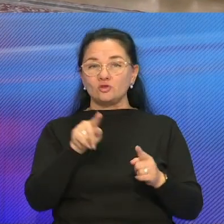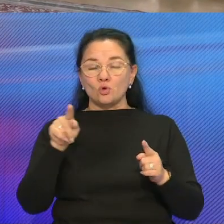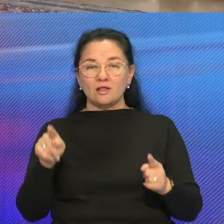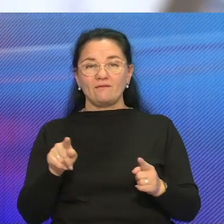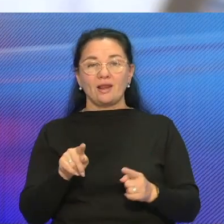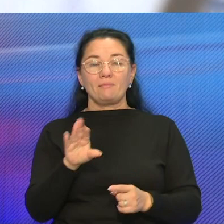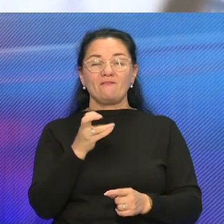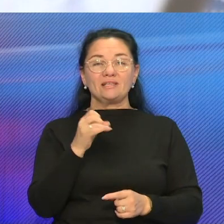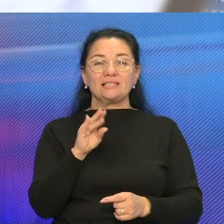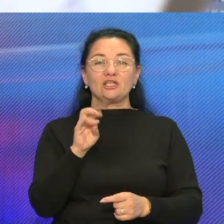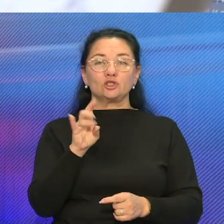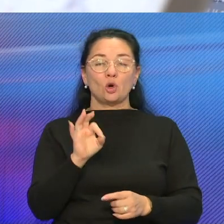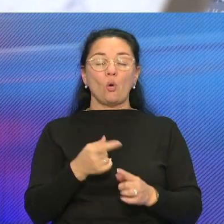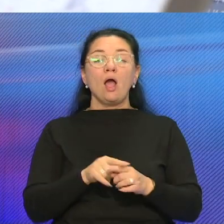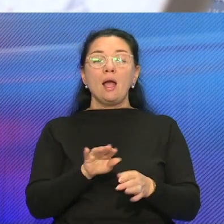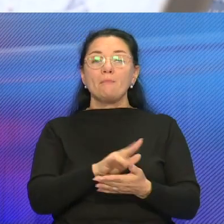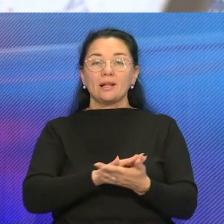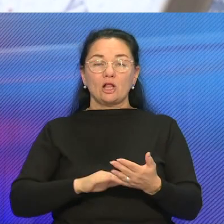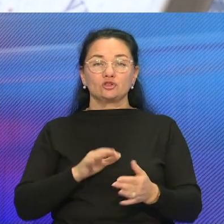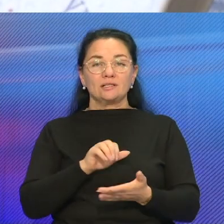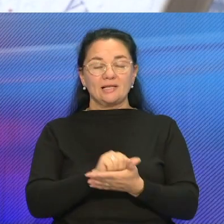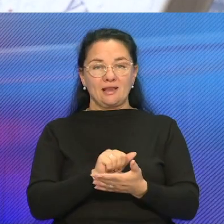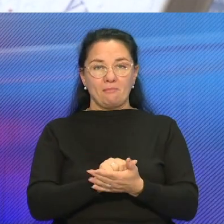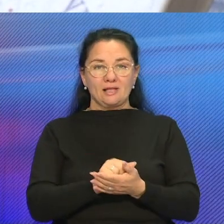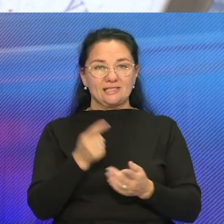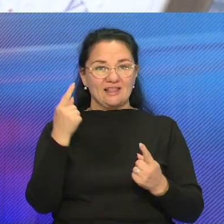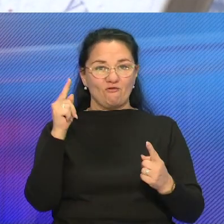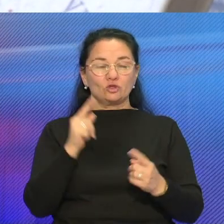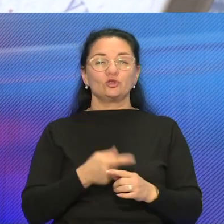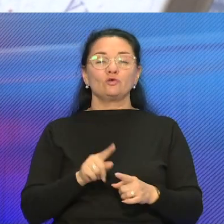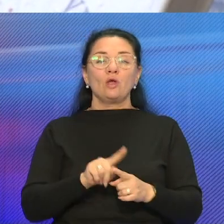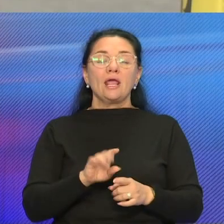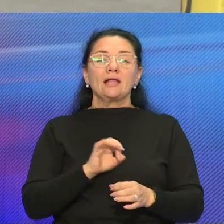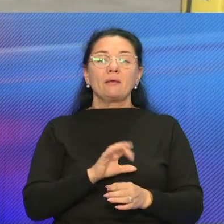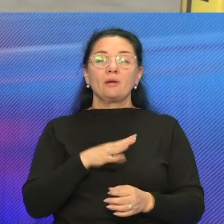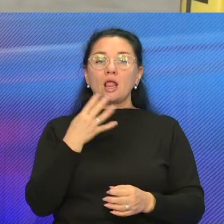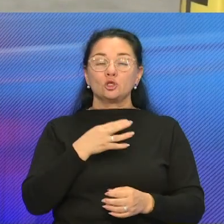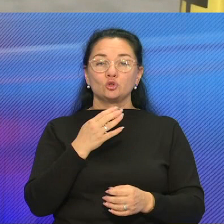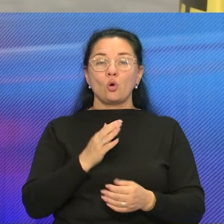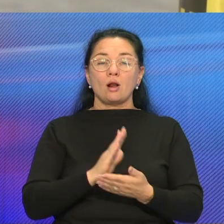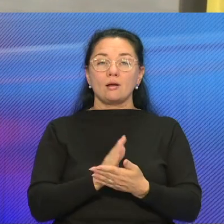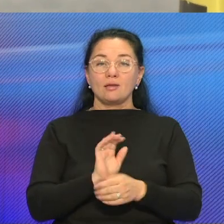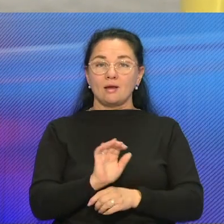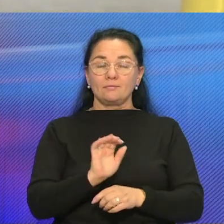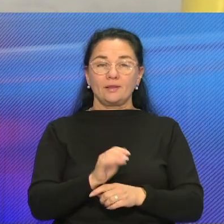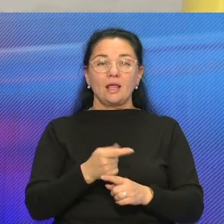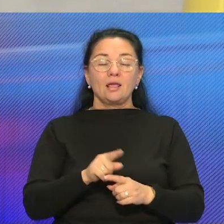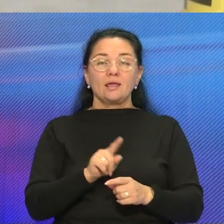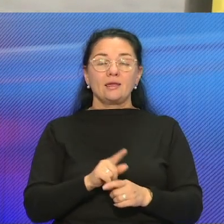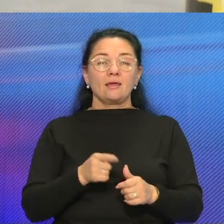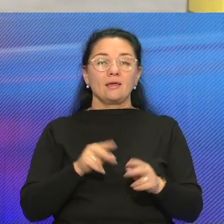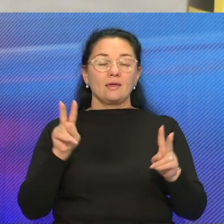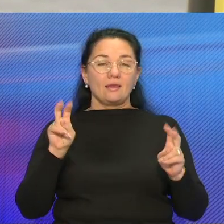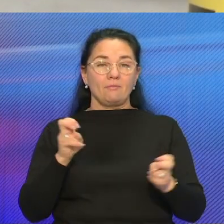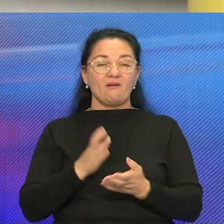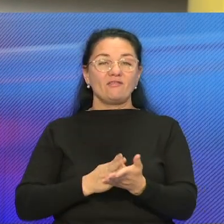Ширко працягваў займацца творчастю. Вынік плённой працы 40 выдадзіных книг і Дзержавная прэмія Республіки Беларусь ў галіні